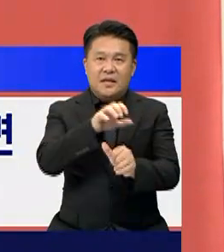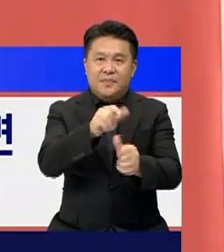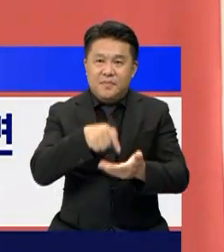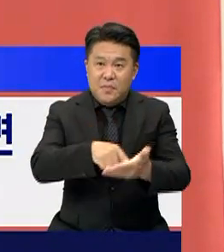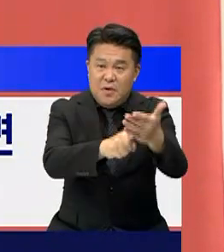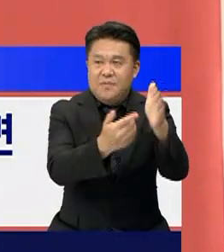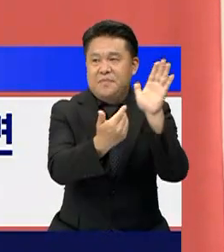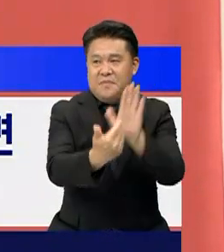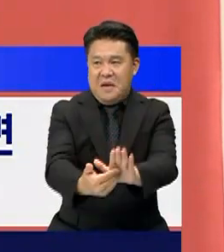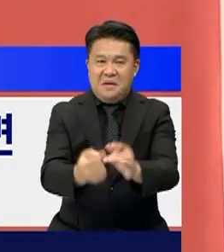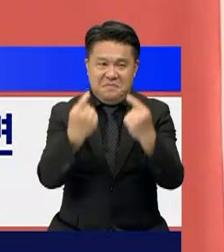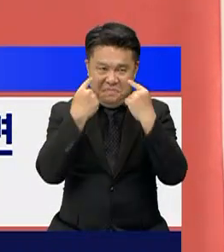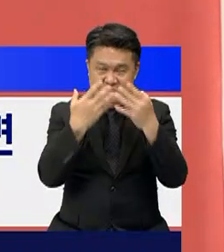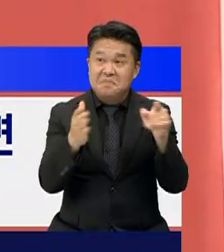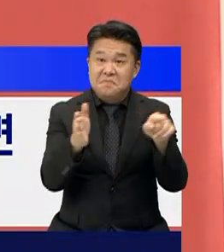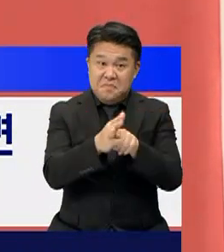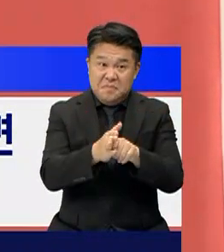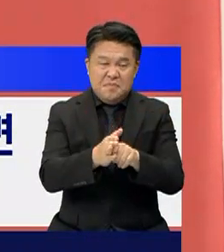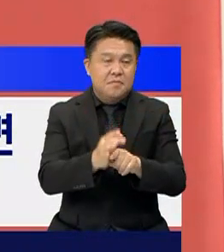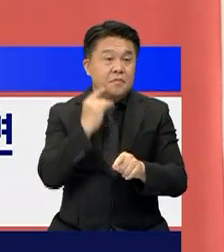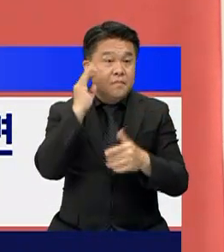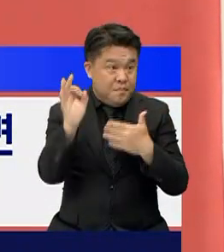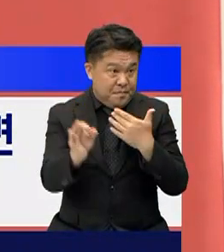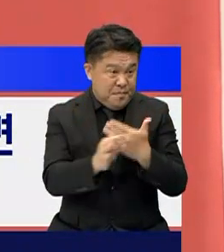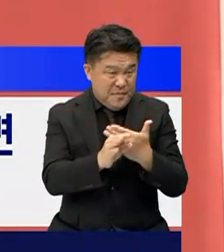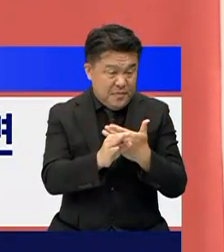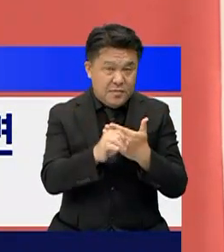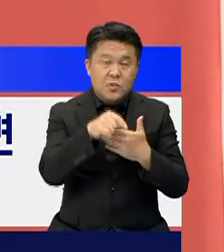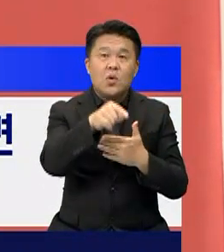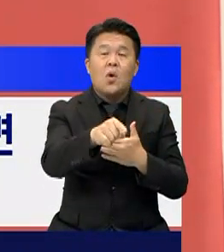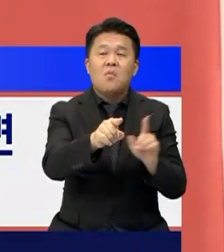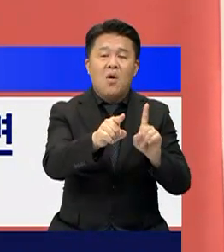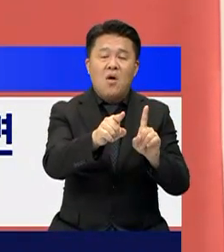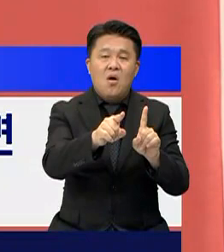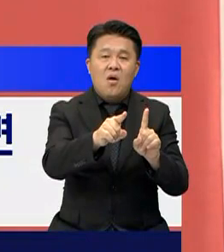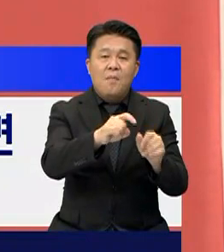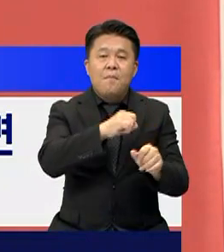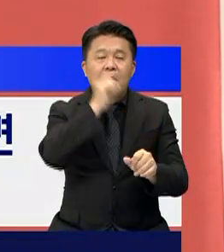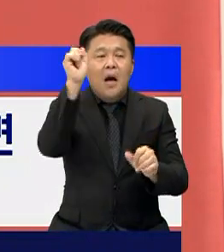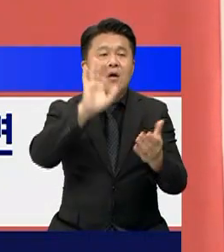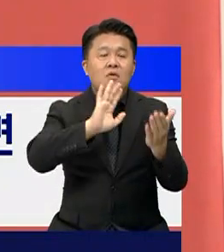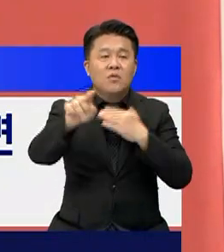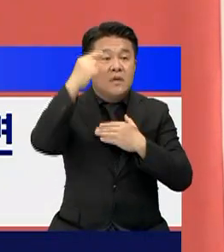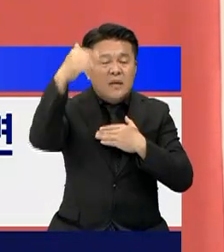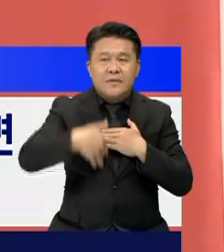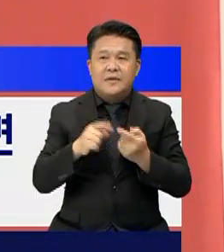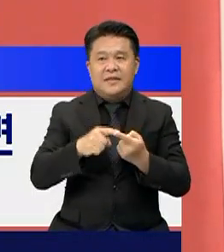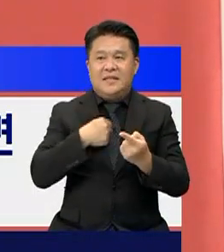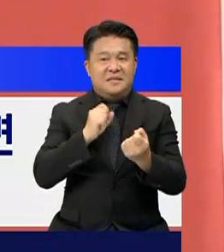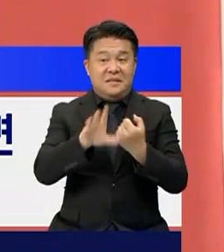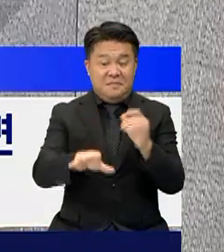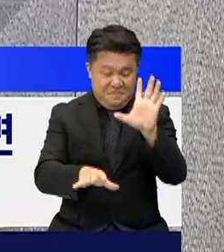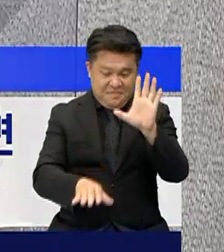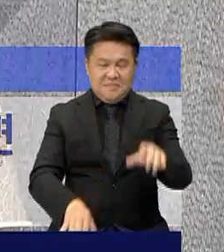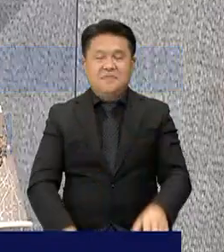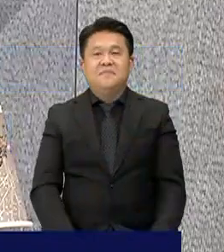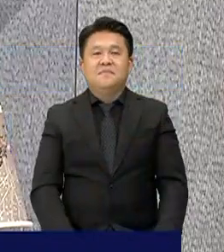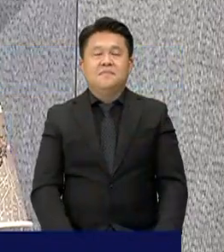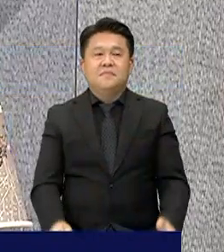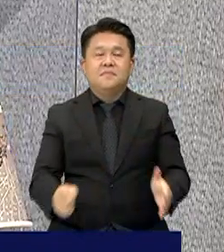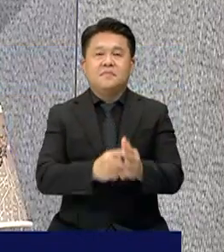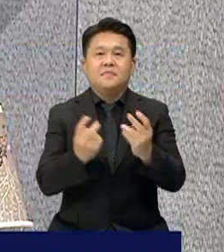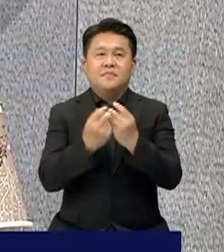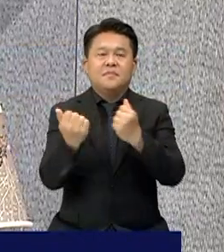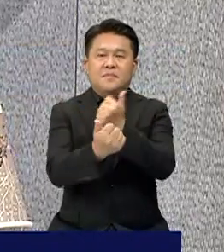기각될 거라는 확신을 가지고 있습니다. 그래서 인용되면 어떻게 하고 하는 질문 자체에 대한 답변을 드리지 않겠습니다. 비대위